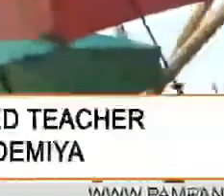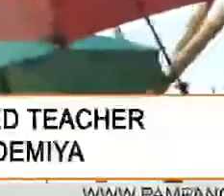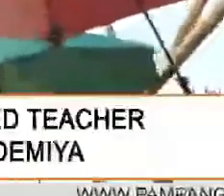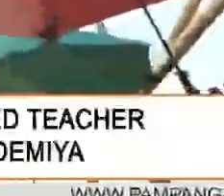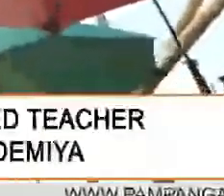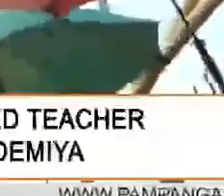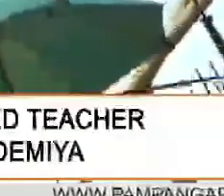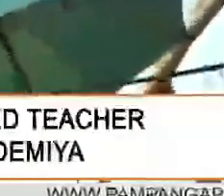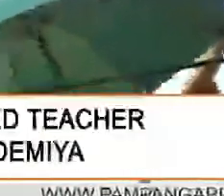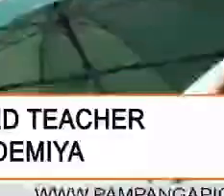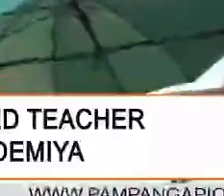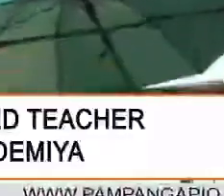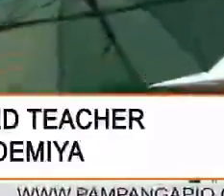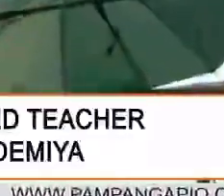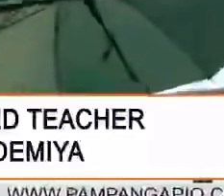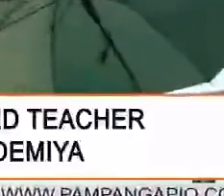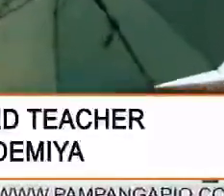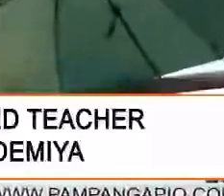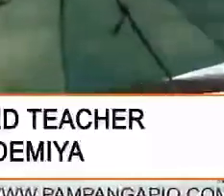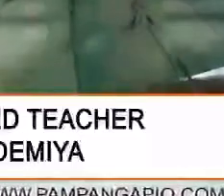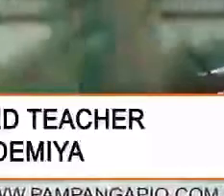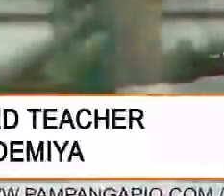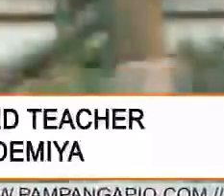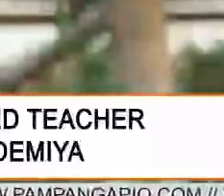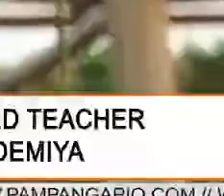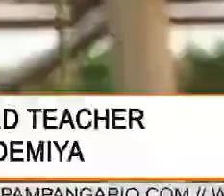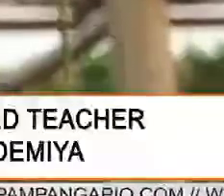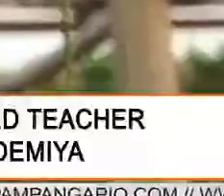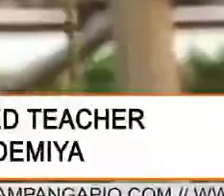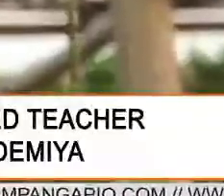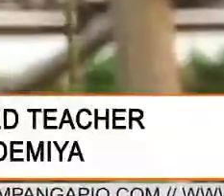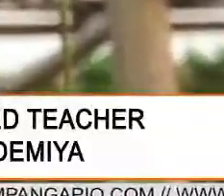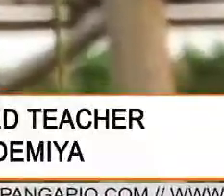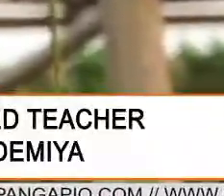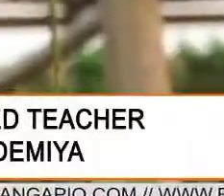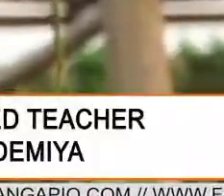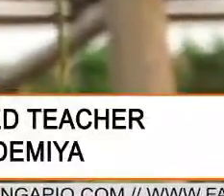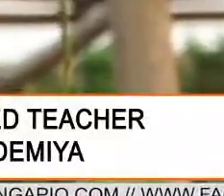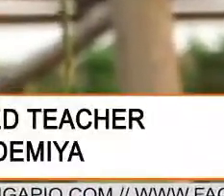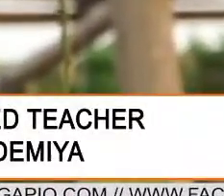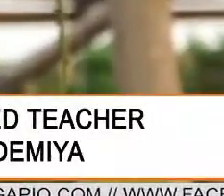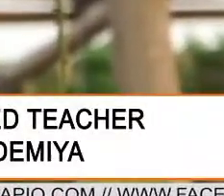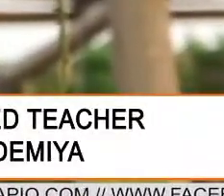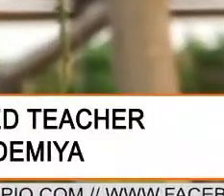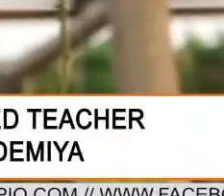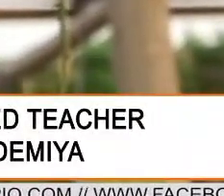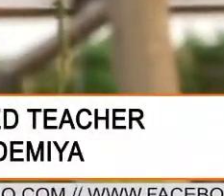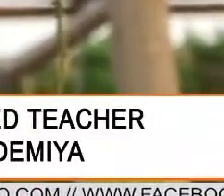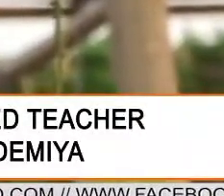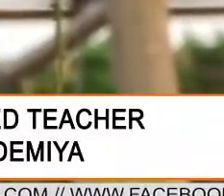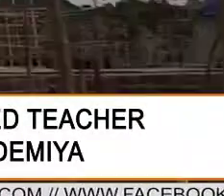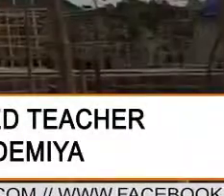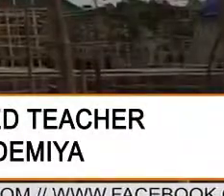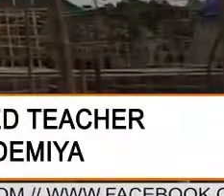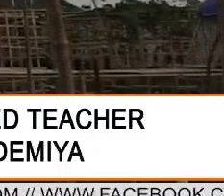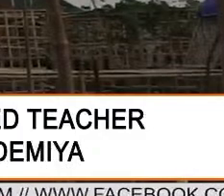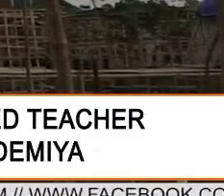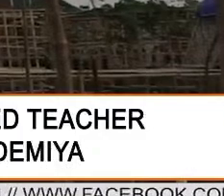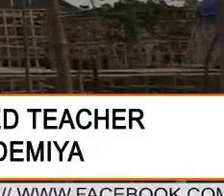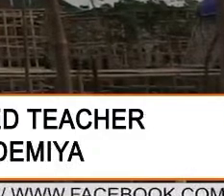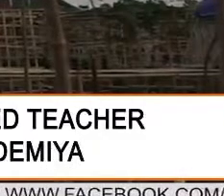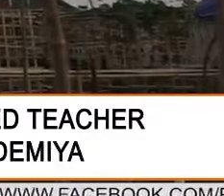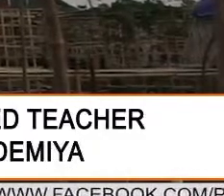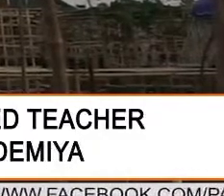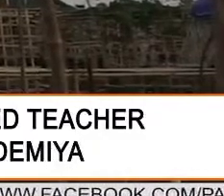Mula sa makukulay na disenyo hanggang sa iba't ibang klase ng planting methods, makikita yan sa personal gulayan na